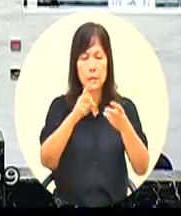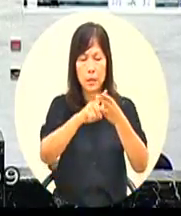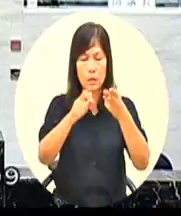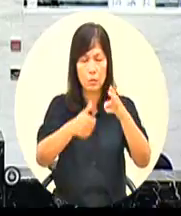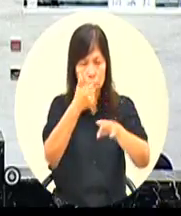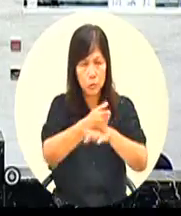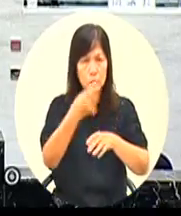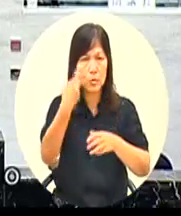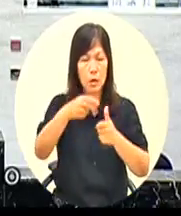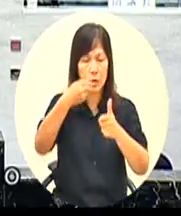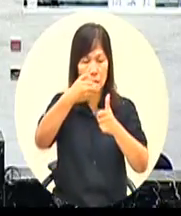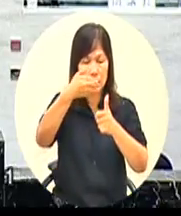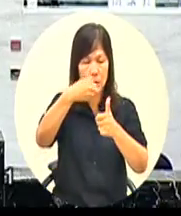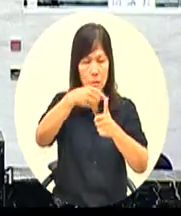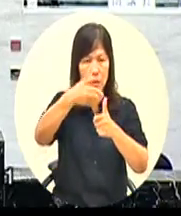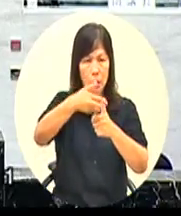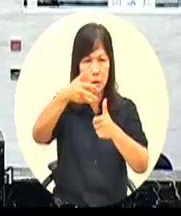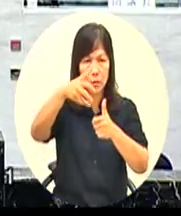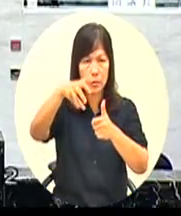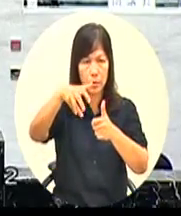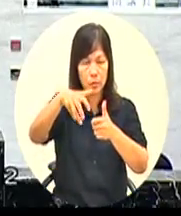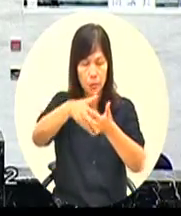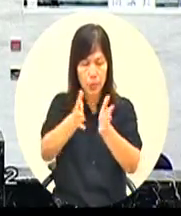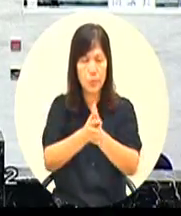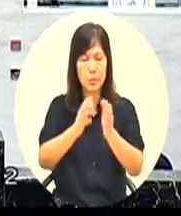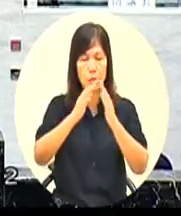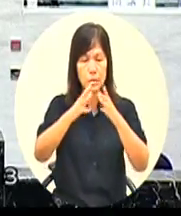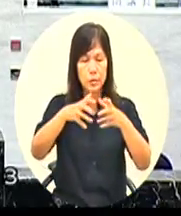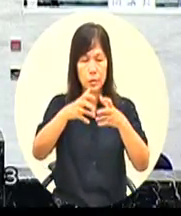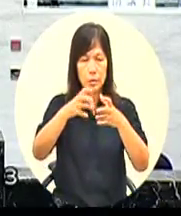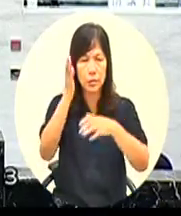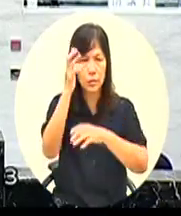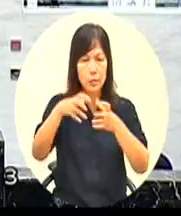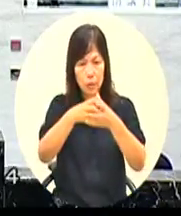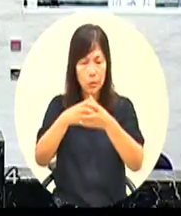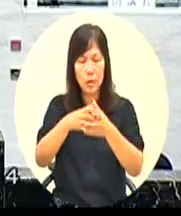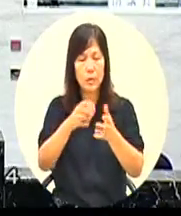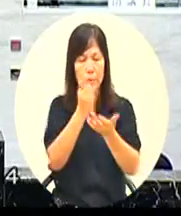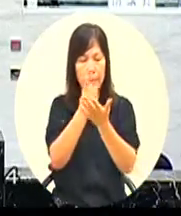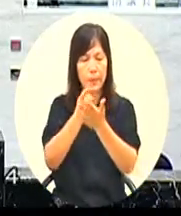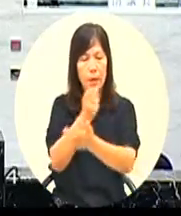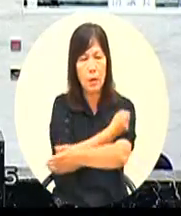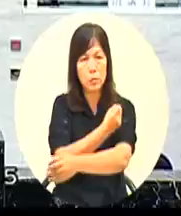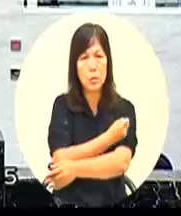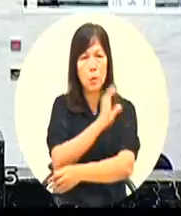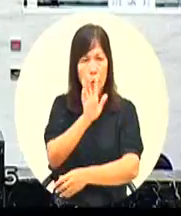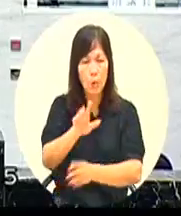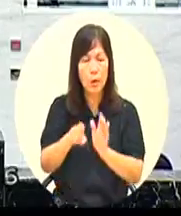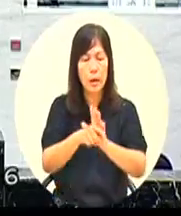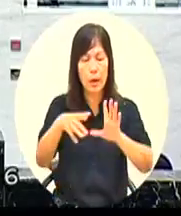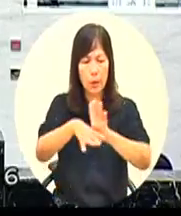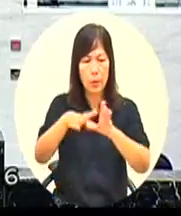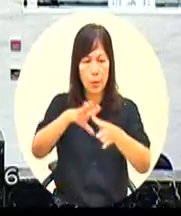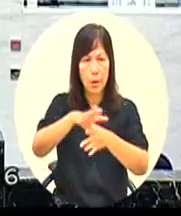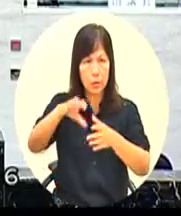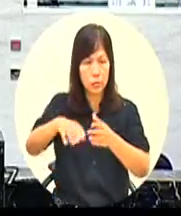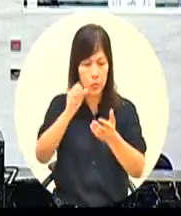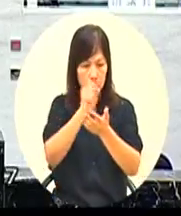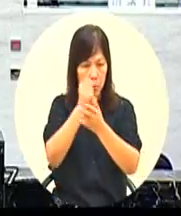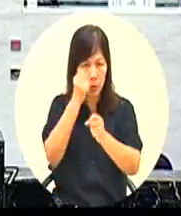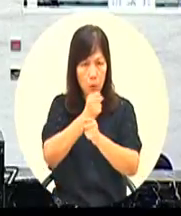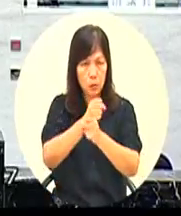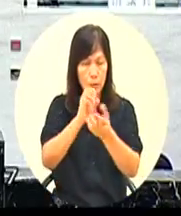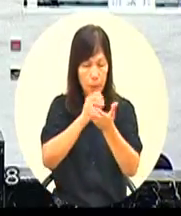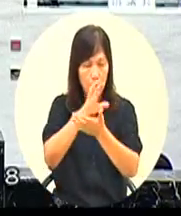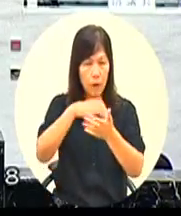们教育部门的市府团队，大家辛苦了。那其实我在那个文化局的业务报告里面有一项，就